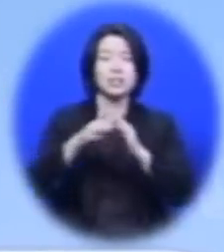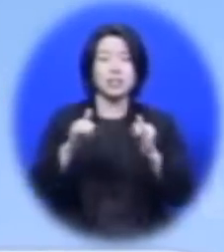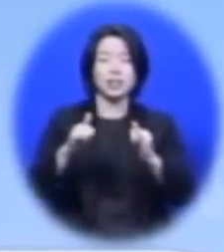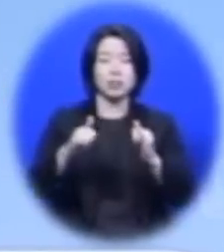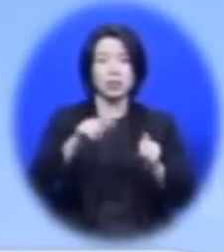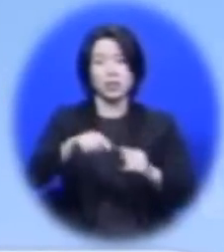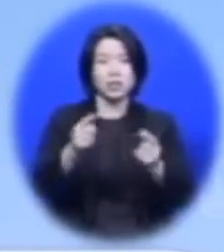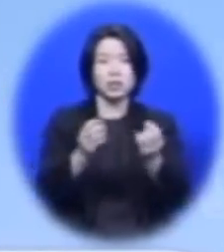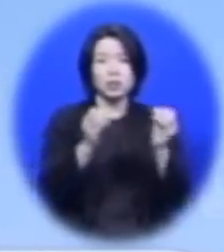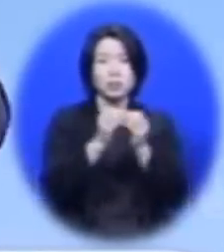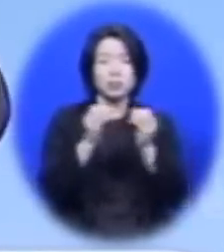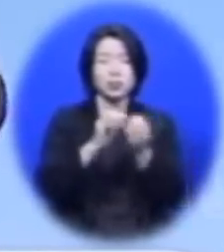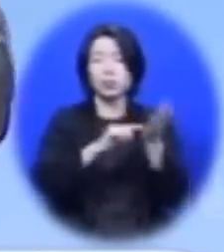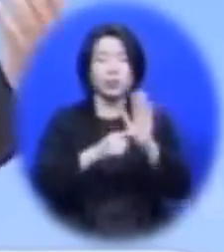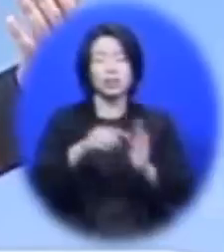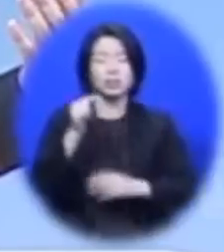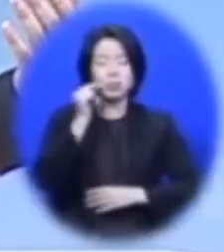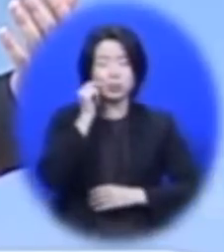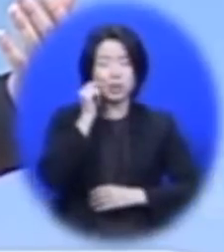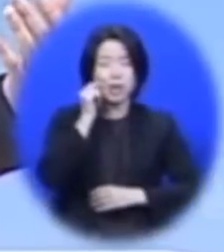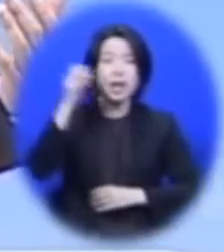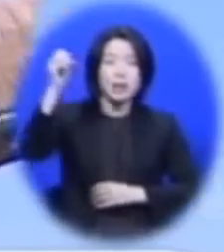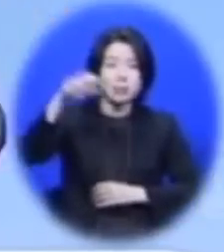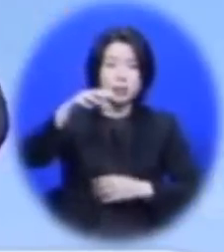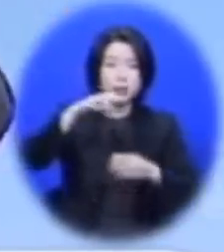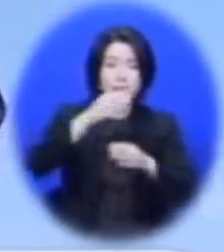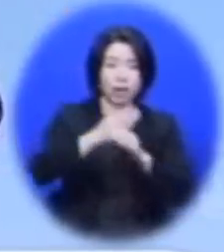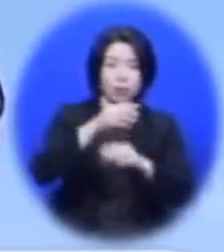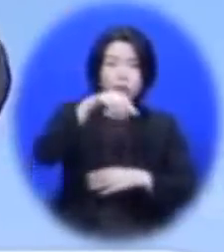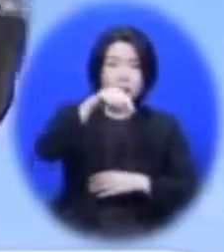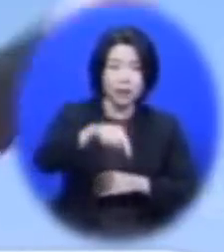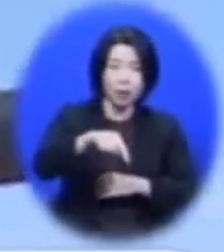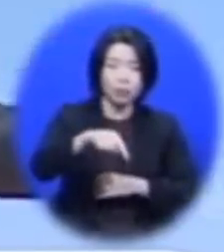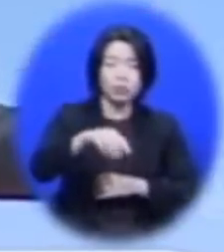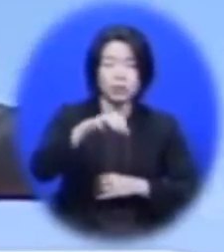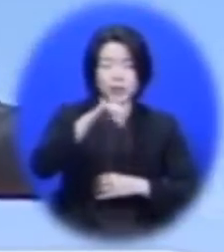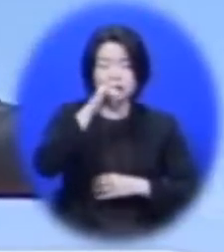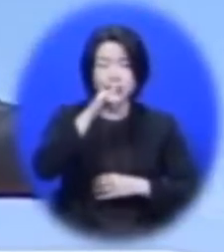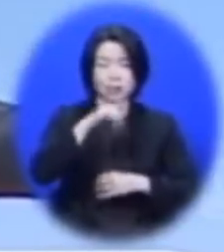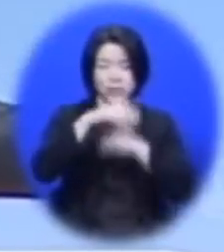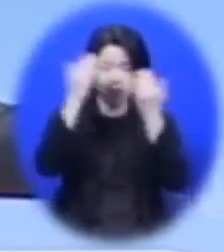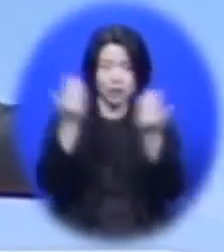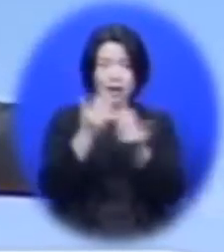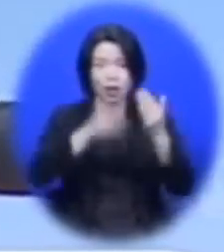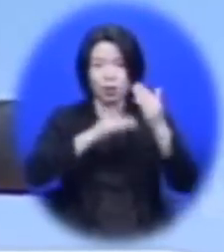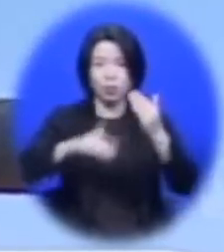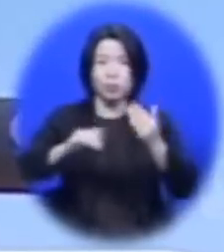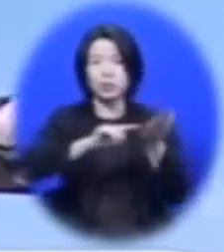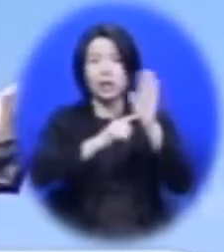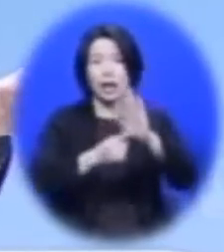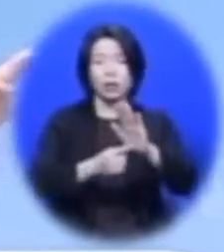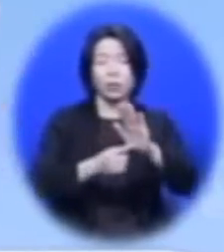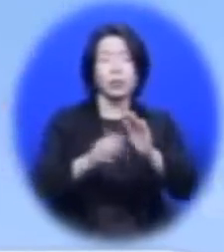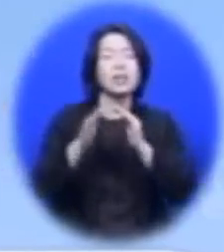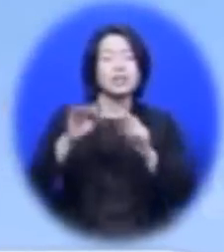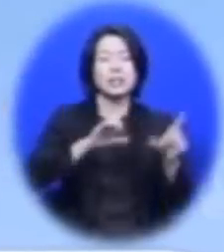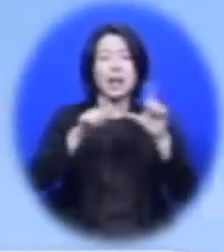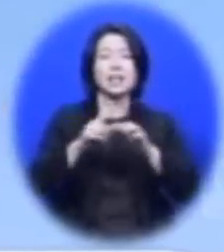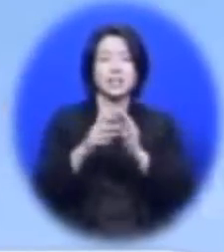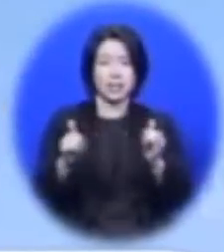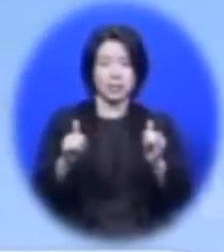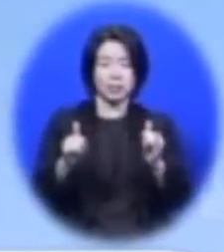없어요. 빛 가운데 나온 사람은 이제는 다 공개하고 사는 사람입니다.